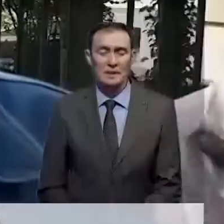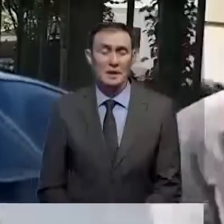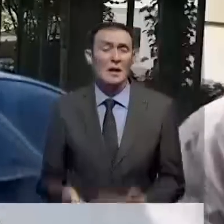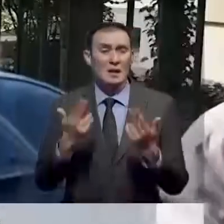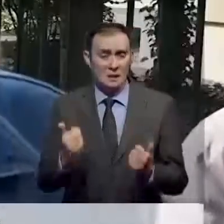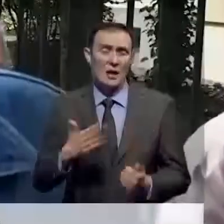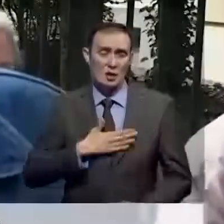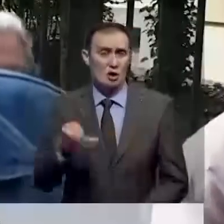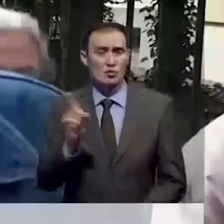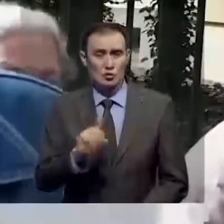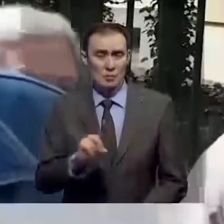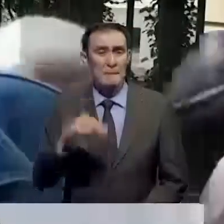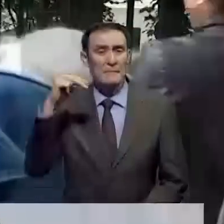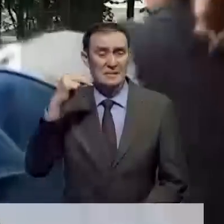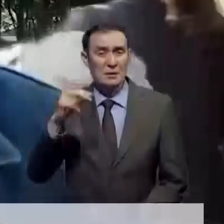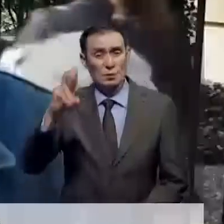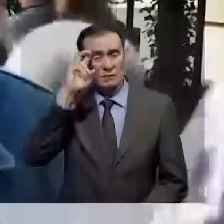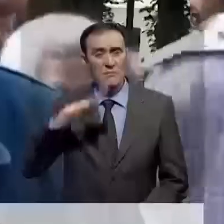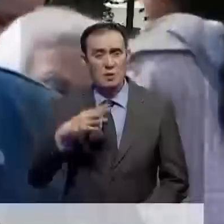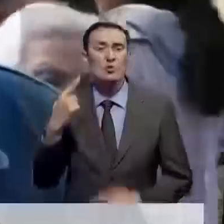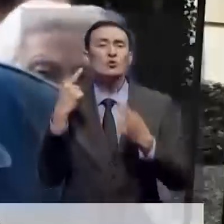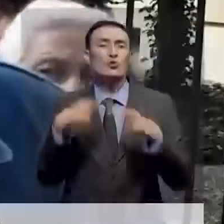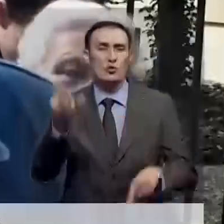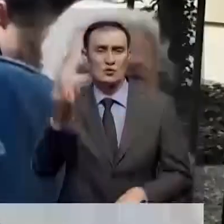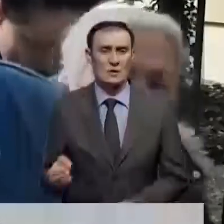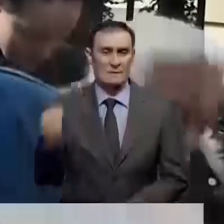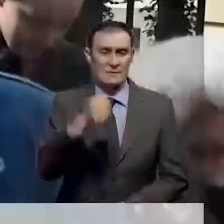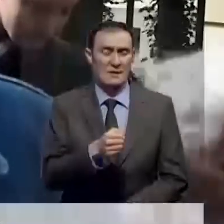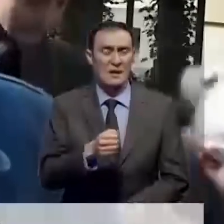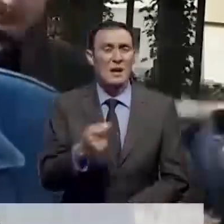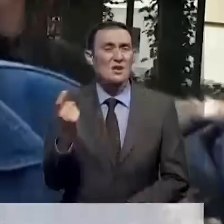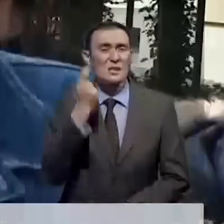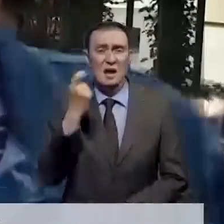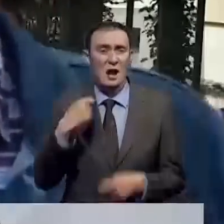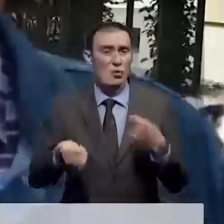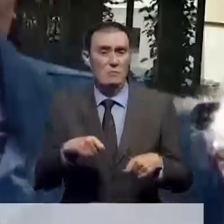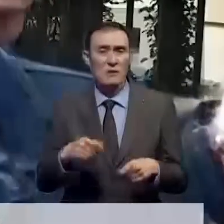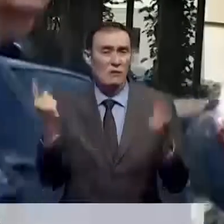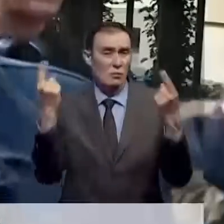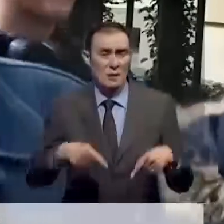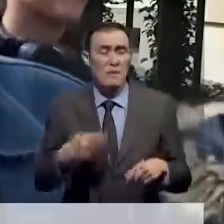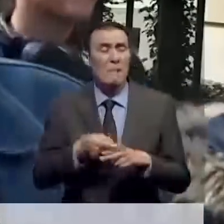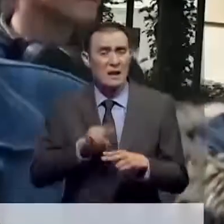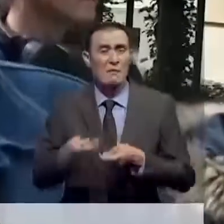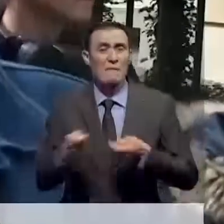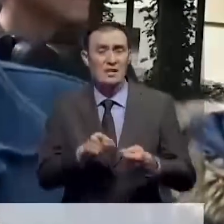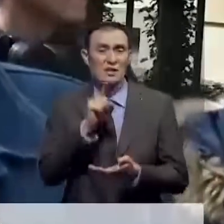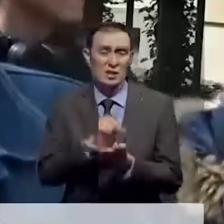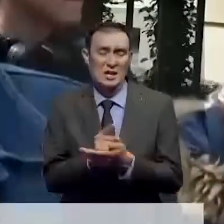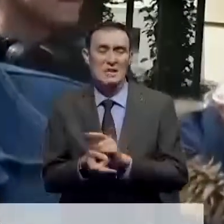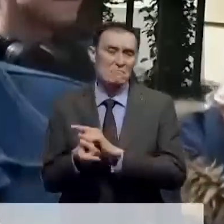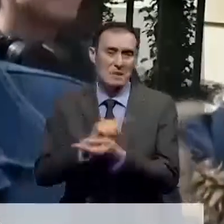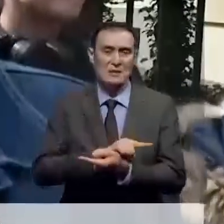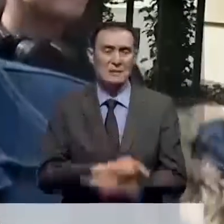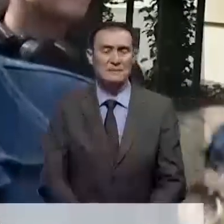Да, я за то, чтобы президентом страны стал другой человек. Знаете, экономика сейчас на нуле, поэтому власть должна